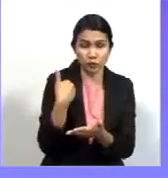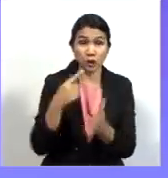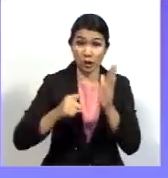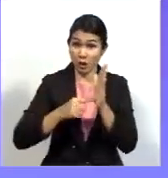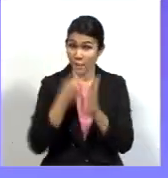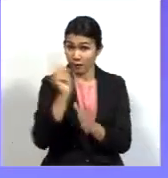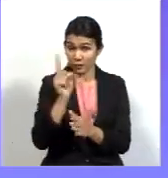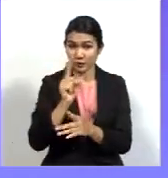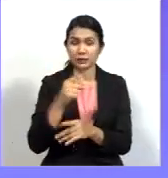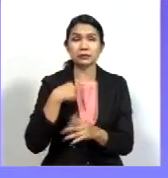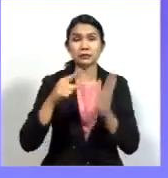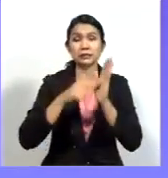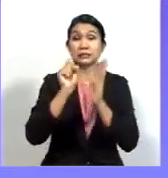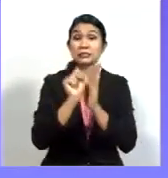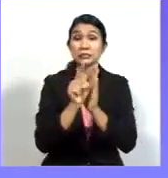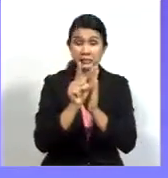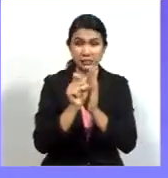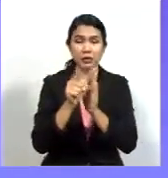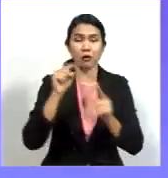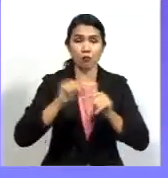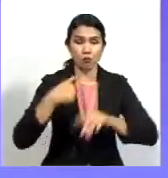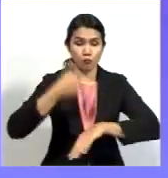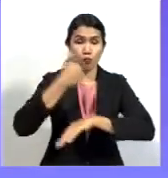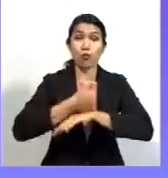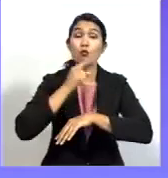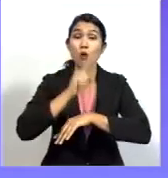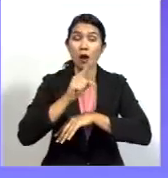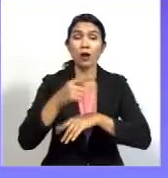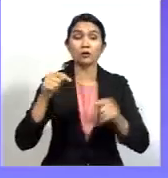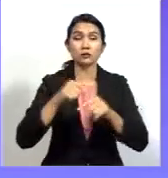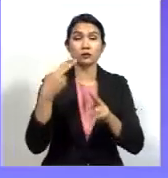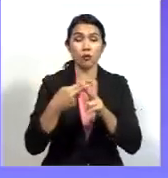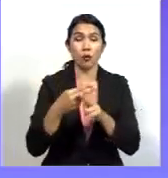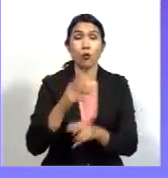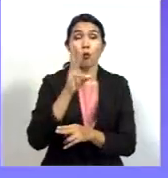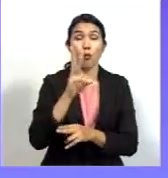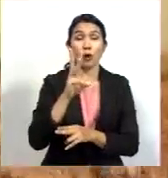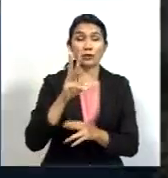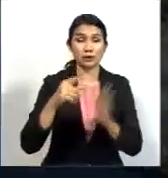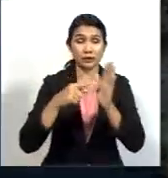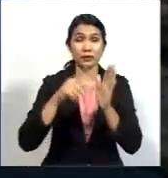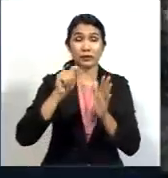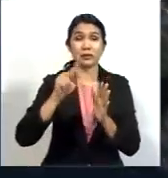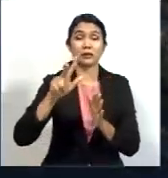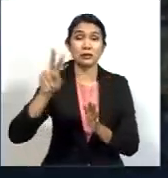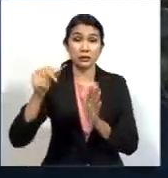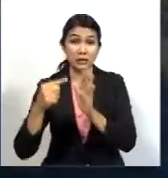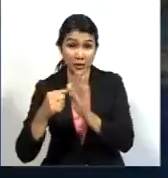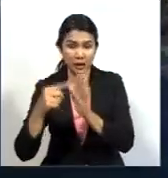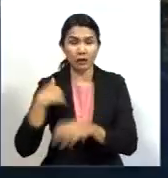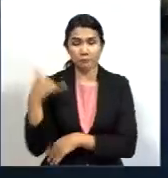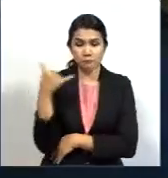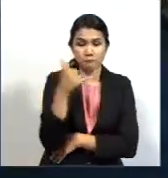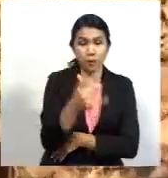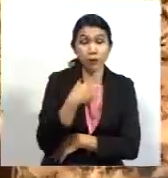ริ่มกันที่จังหวัดศรีสะเกษนะคะทางผู้ว่าราชการจังหวัดนายวัฒนาพุทธิชาติลงพื้นที่ไปติดตามปัญหาภัยแล้งที่อำเ